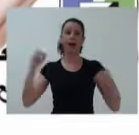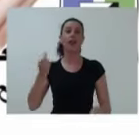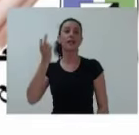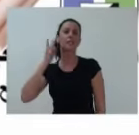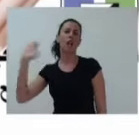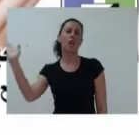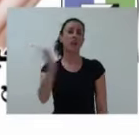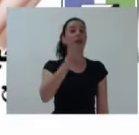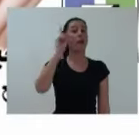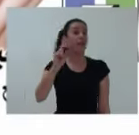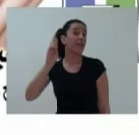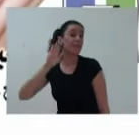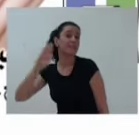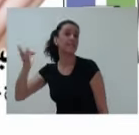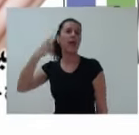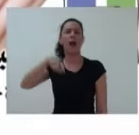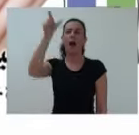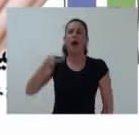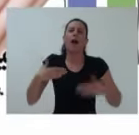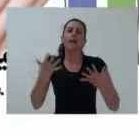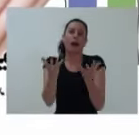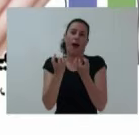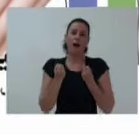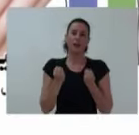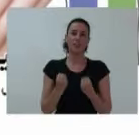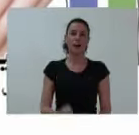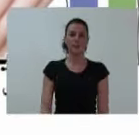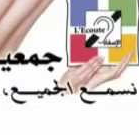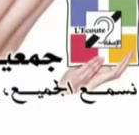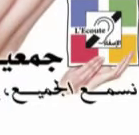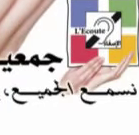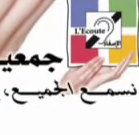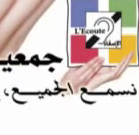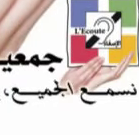نسمع الجميع إنما نصغي إلى الأكثر حاجة